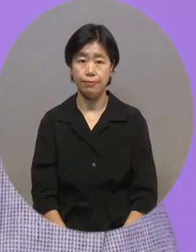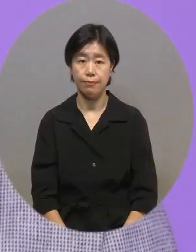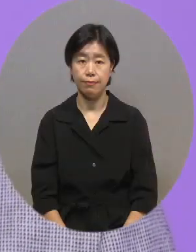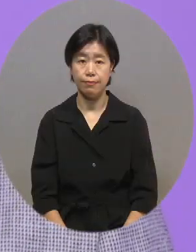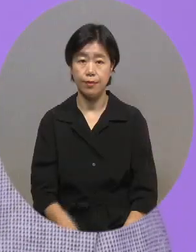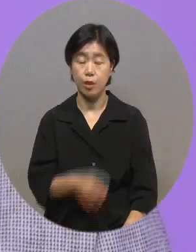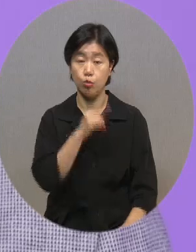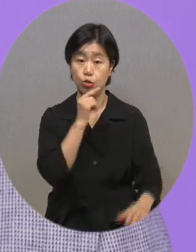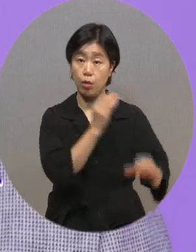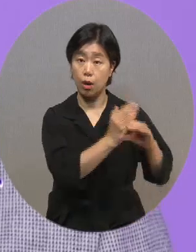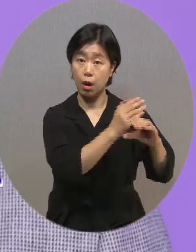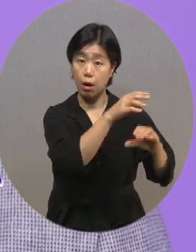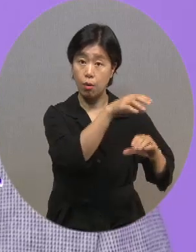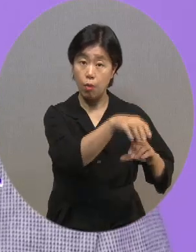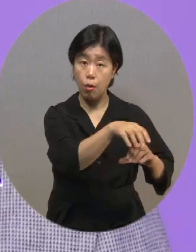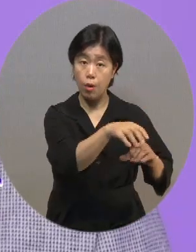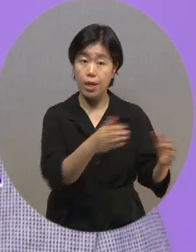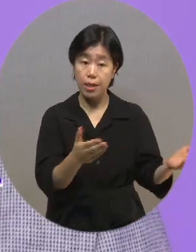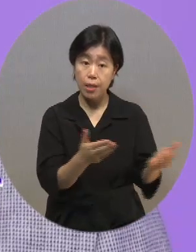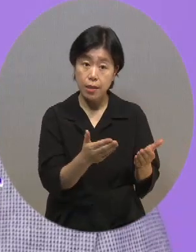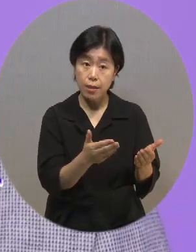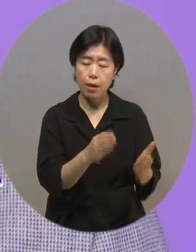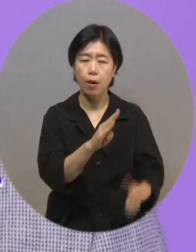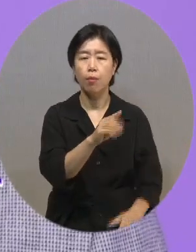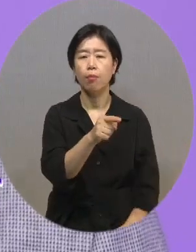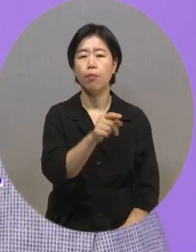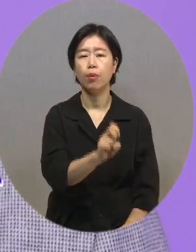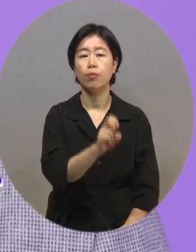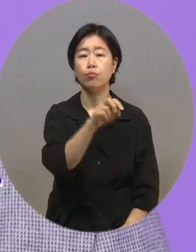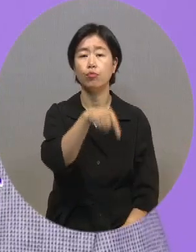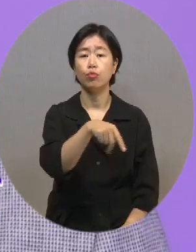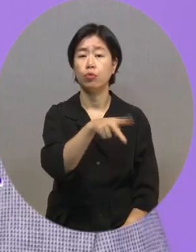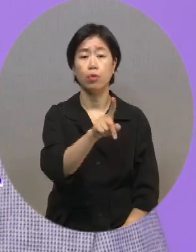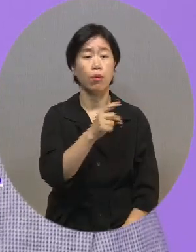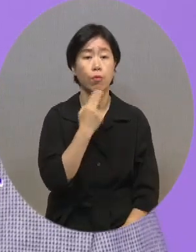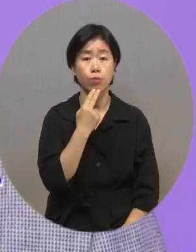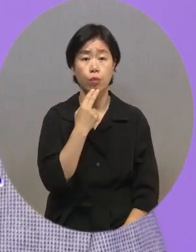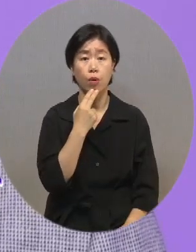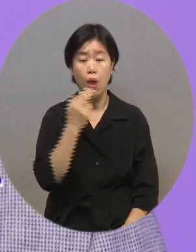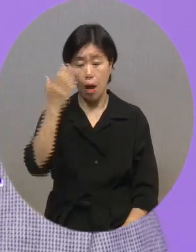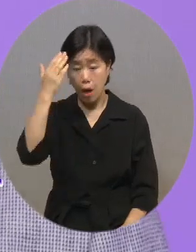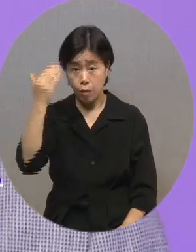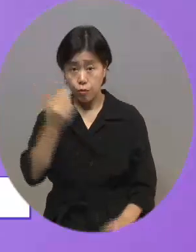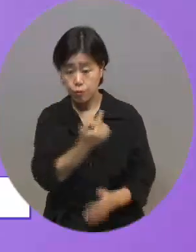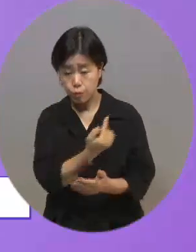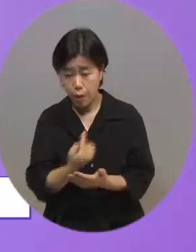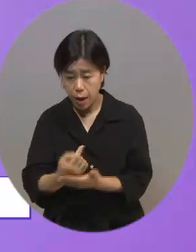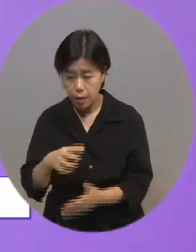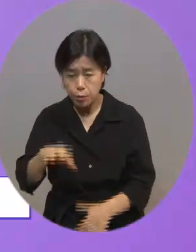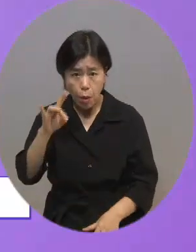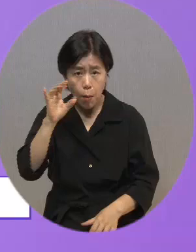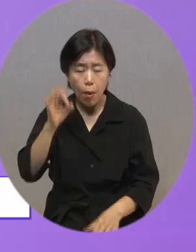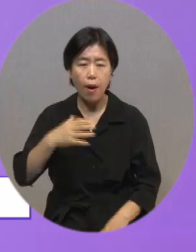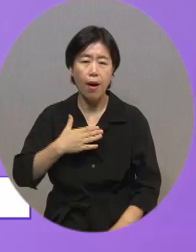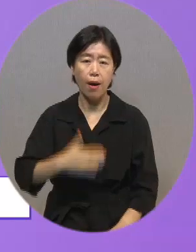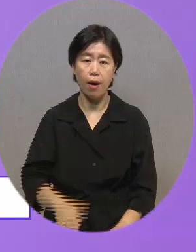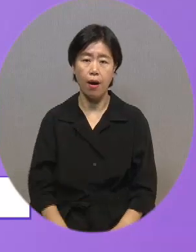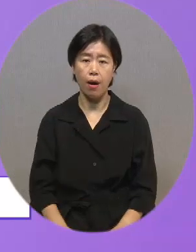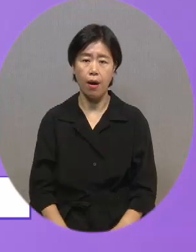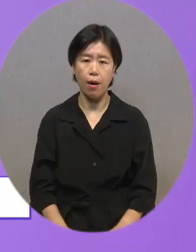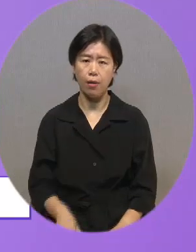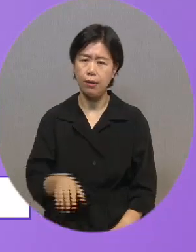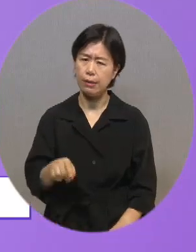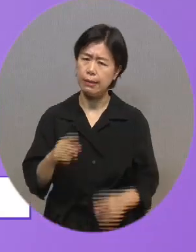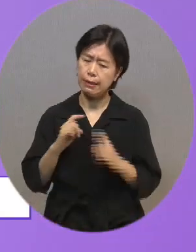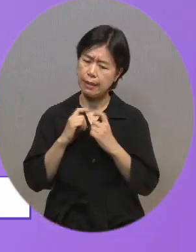북한에는 법무사가 없습니다. 저도 여기 한국에 와서야 처음 알게 됐는데 개인적으로 좀